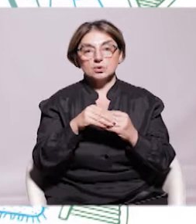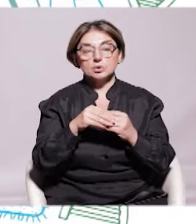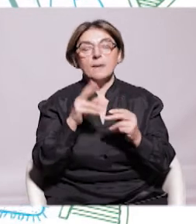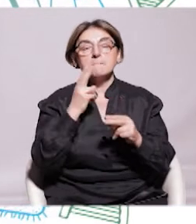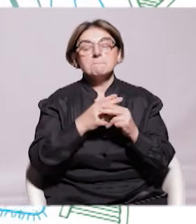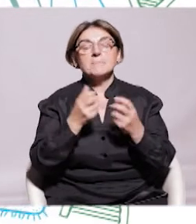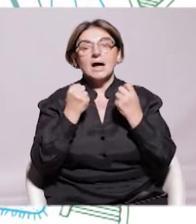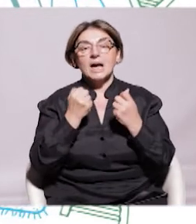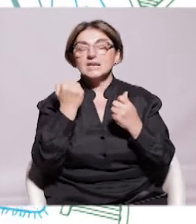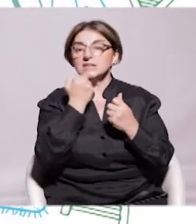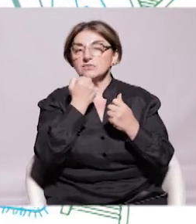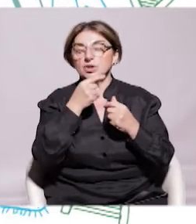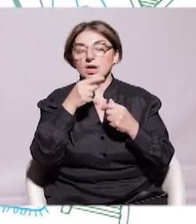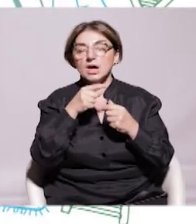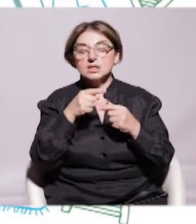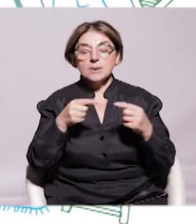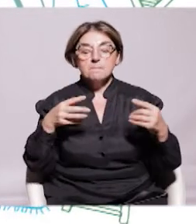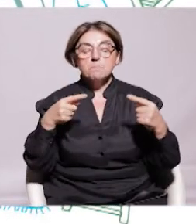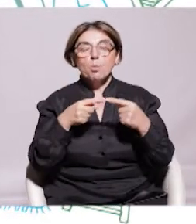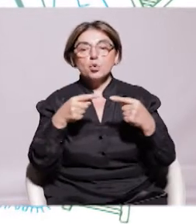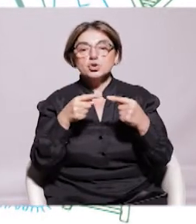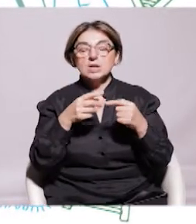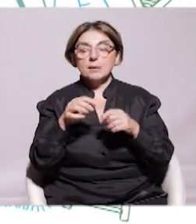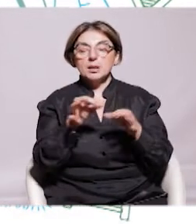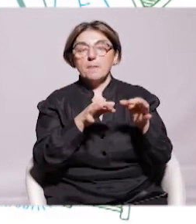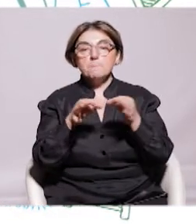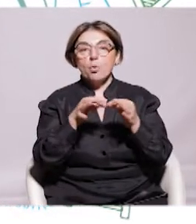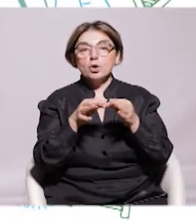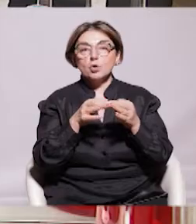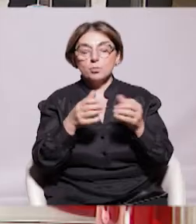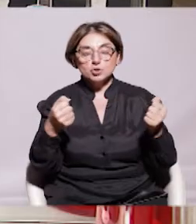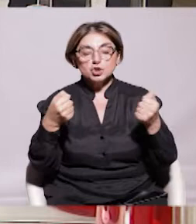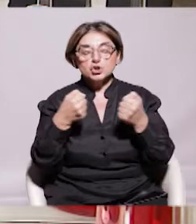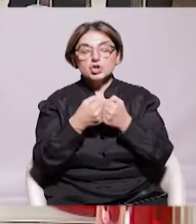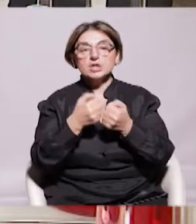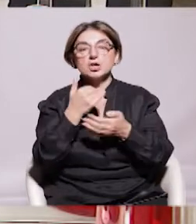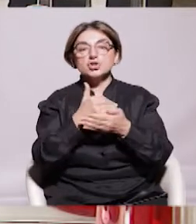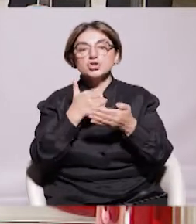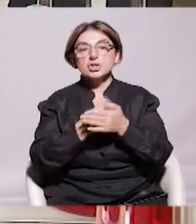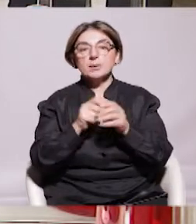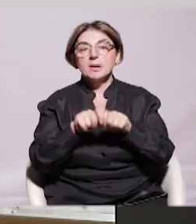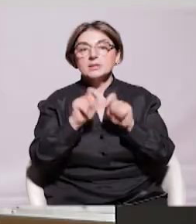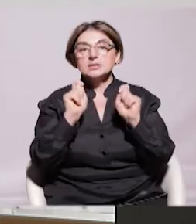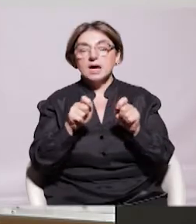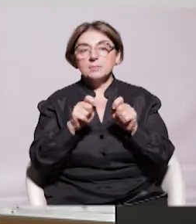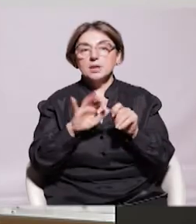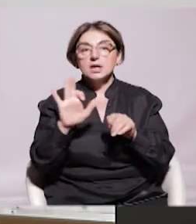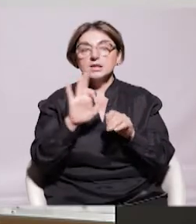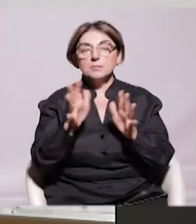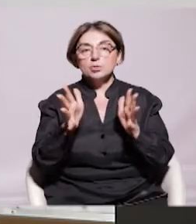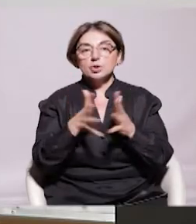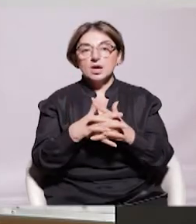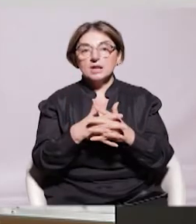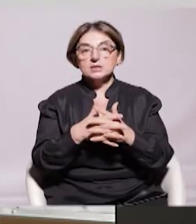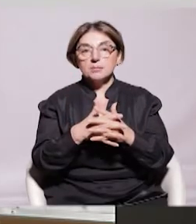ზოგადად არ ნივთიერებაში ეს მორეაგირე მოლეკულები, რომელთა შეჯახების შედეგადაც წარიმართება